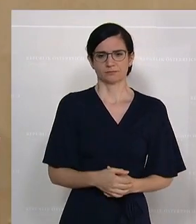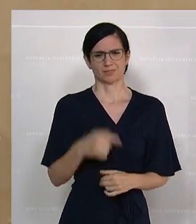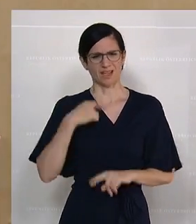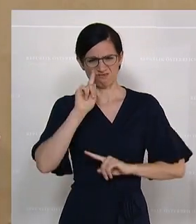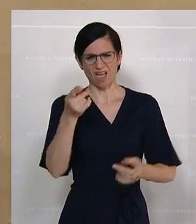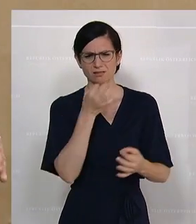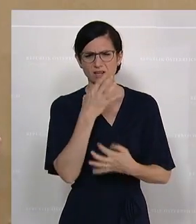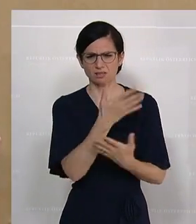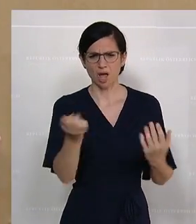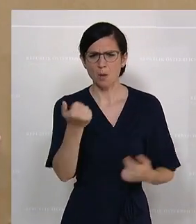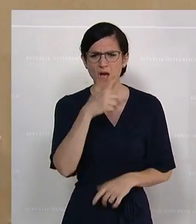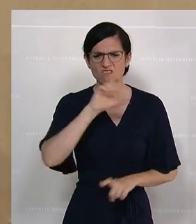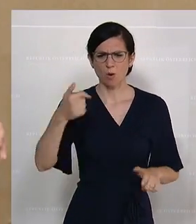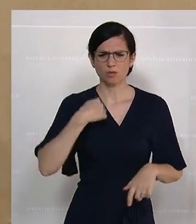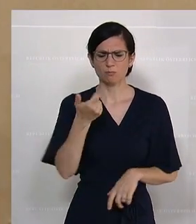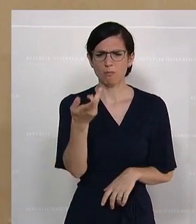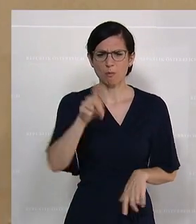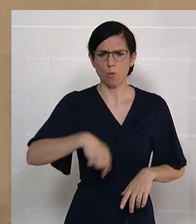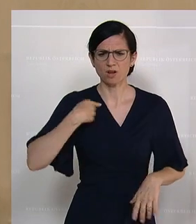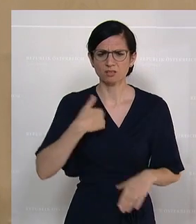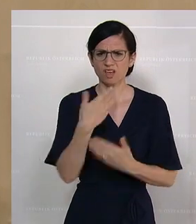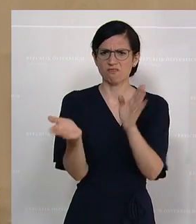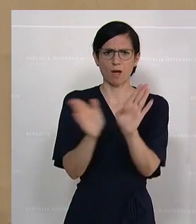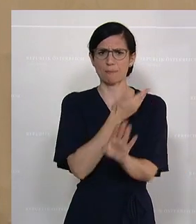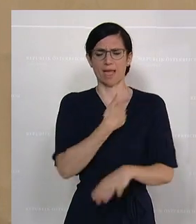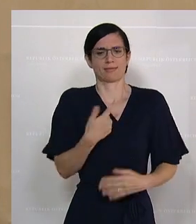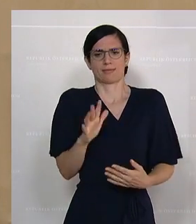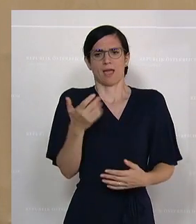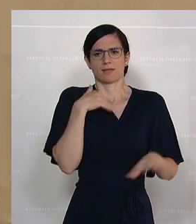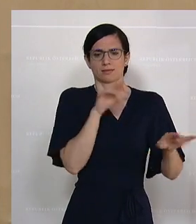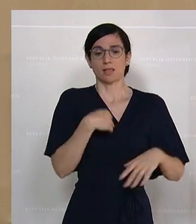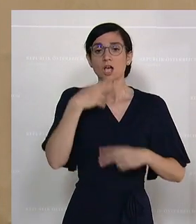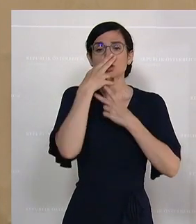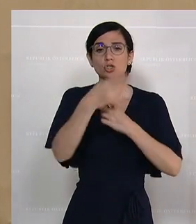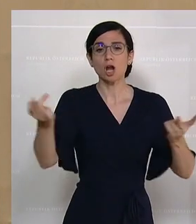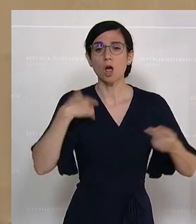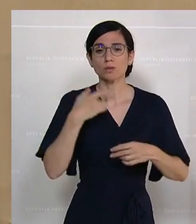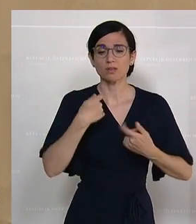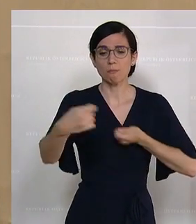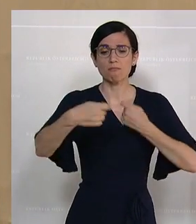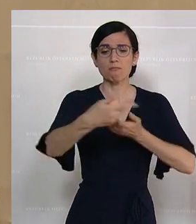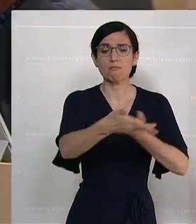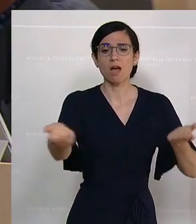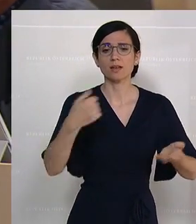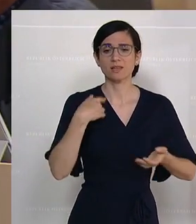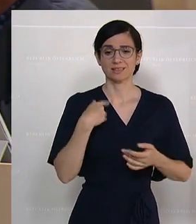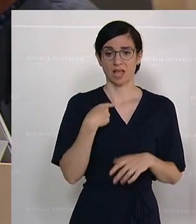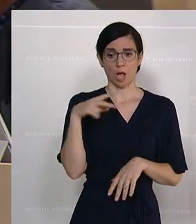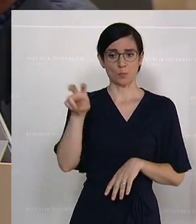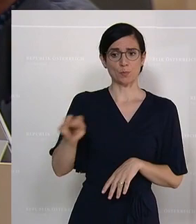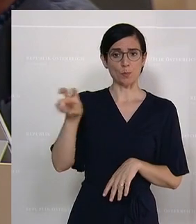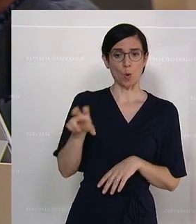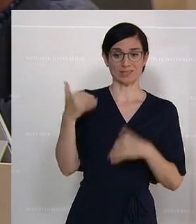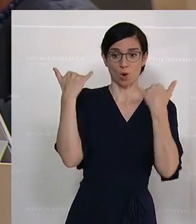ganze nicht in ein paar wochen oder monaten ausgestanden sein wird schauen sie auf die terminmärkte das ist derjenige teil der börse wo